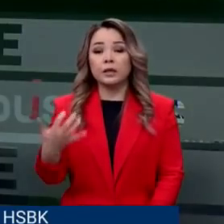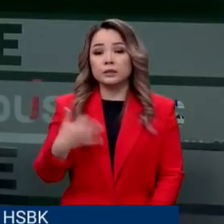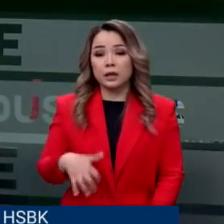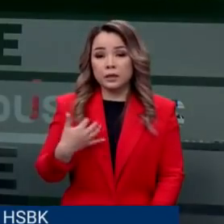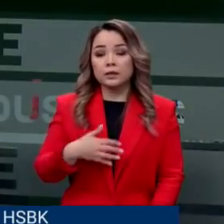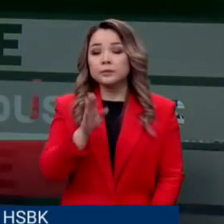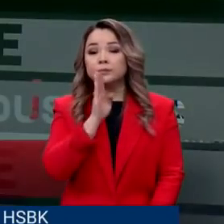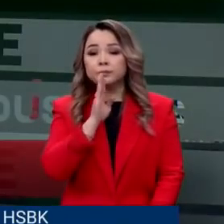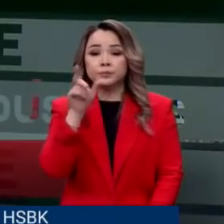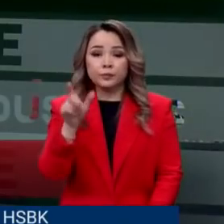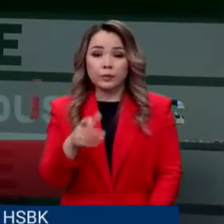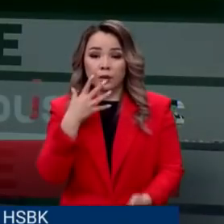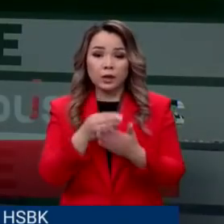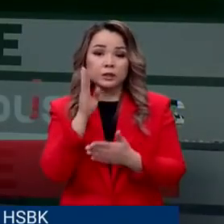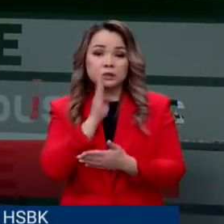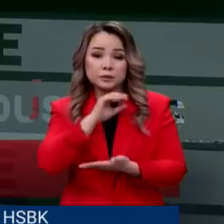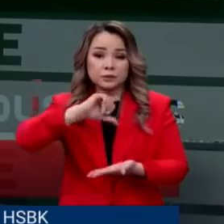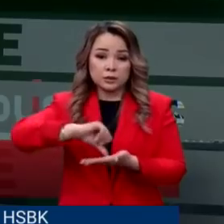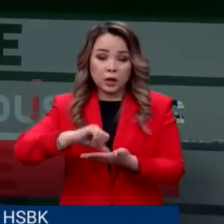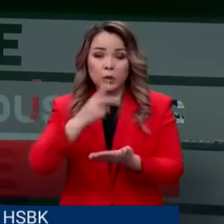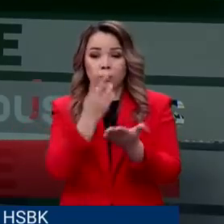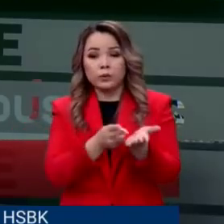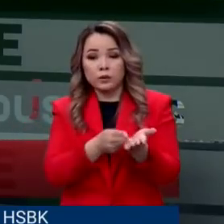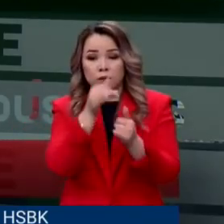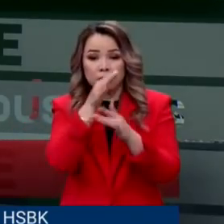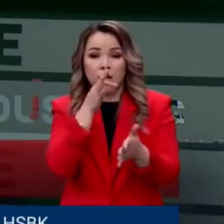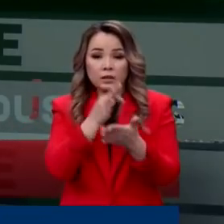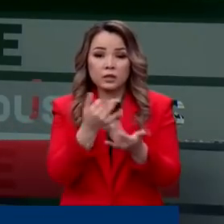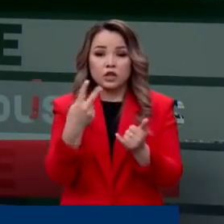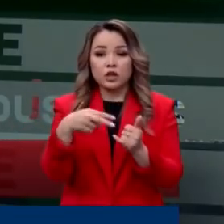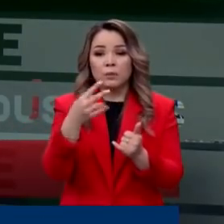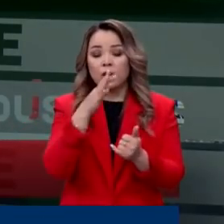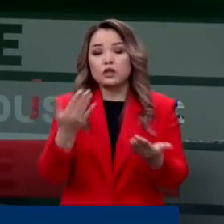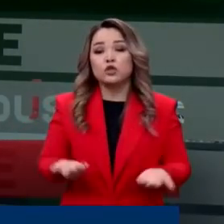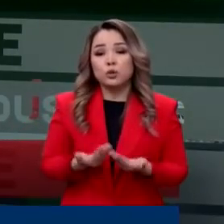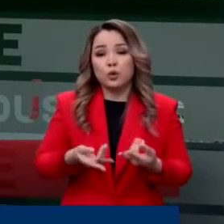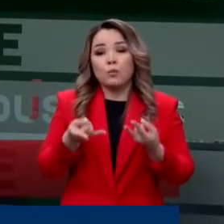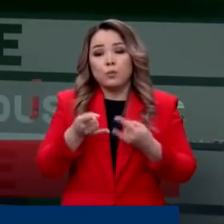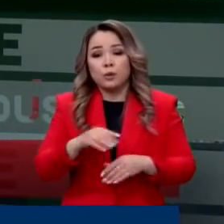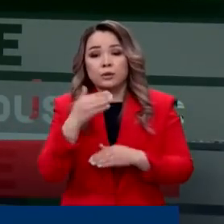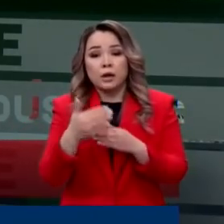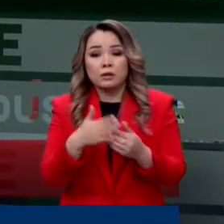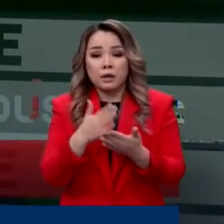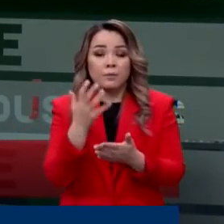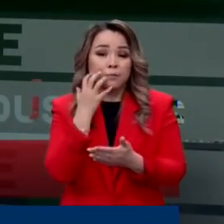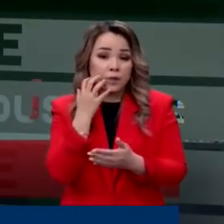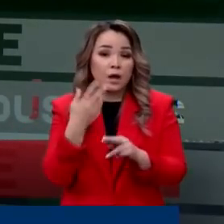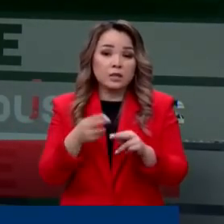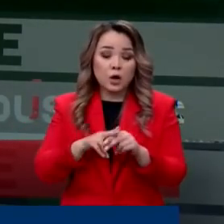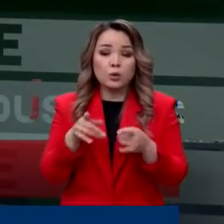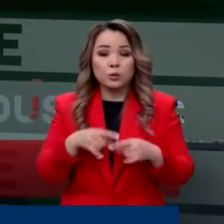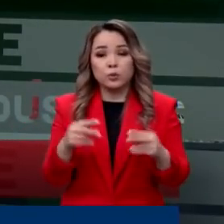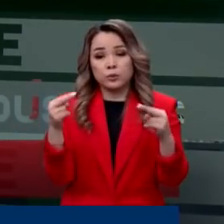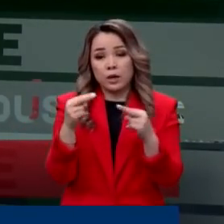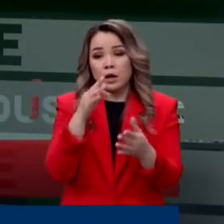Tarazdık kelinşek özünün äyel ekenin dälildey almay jür. 22 jastağı turğın bosanudun sälak aldında. Bırak tuu